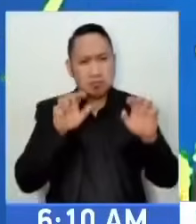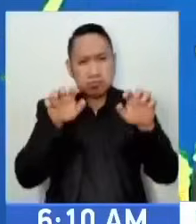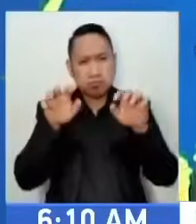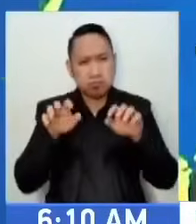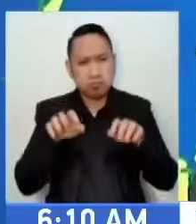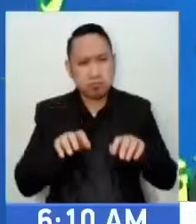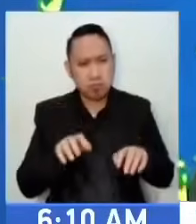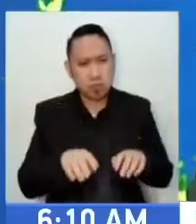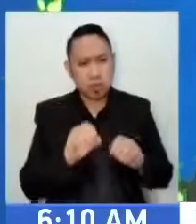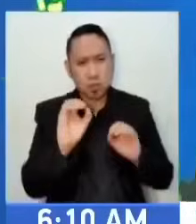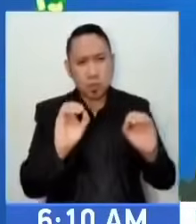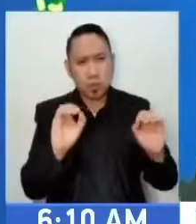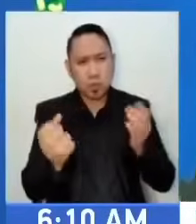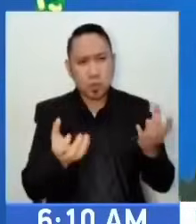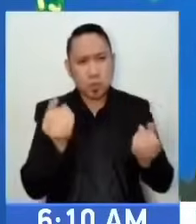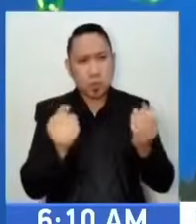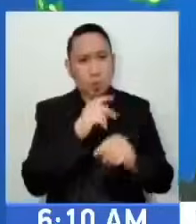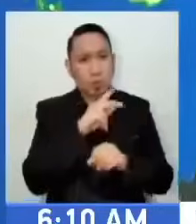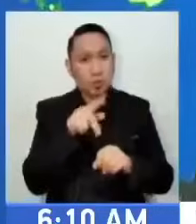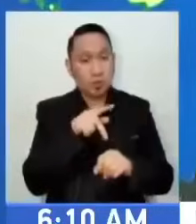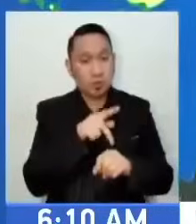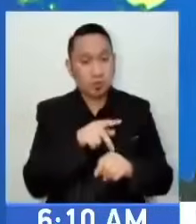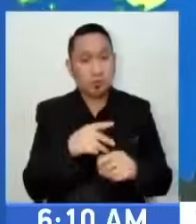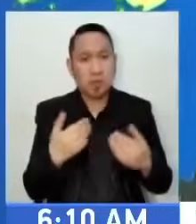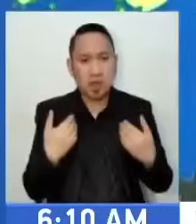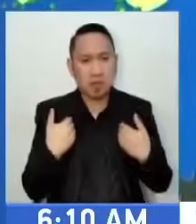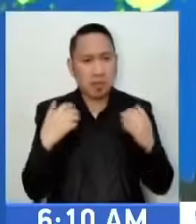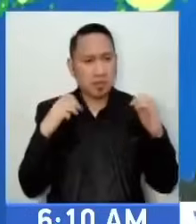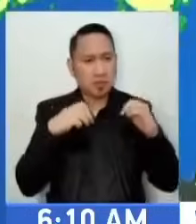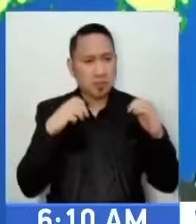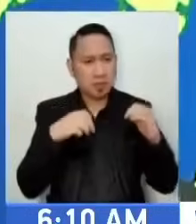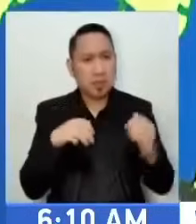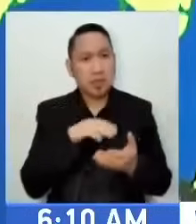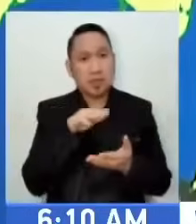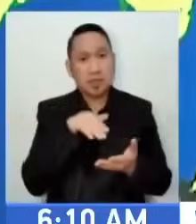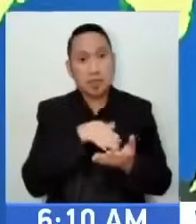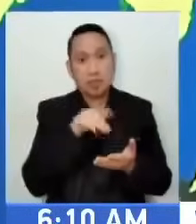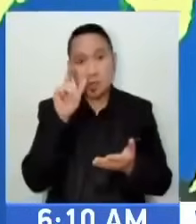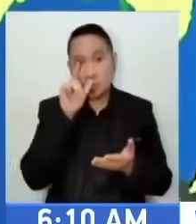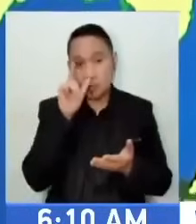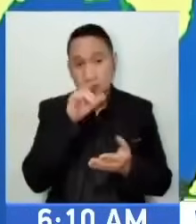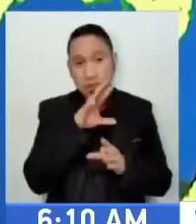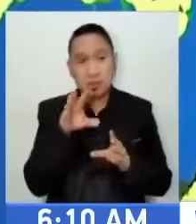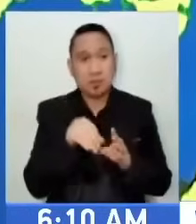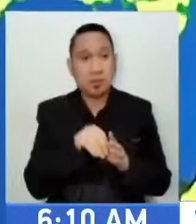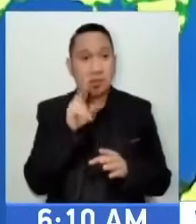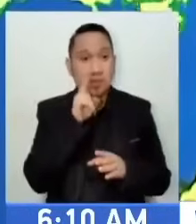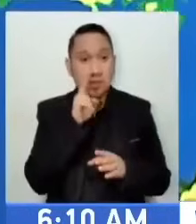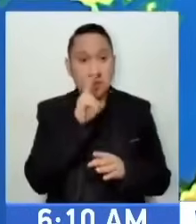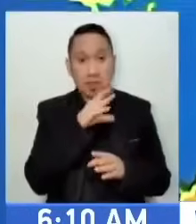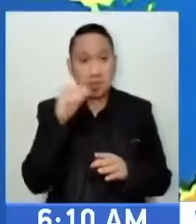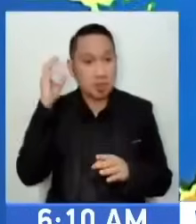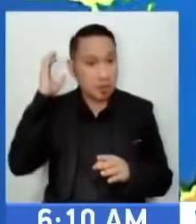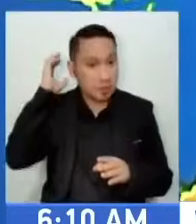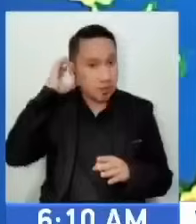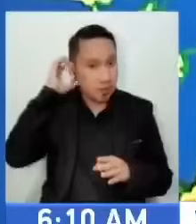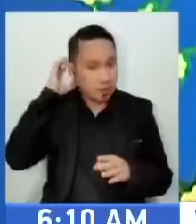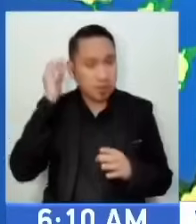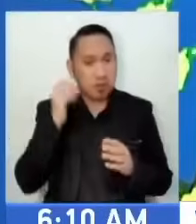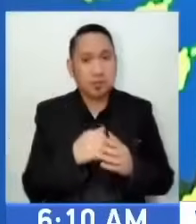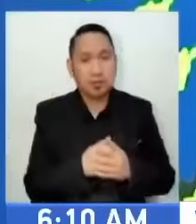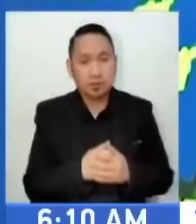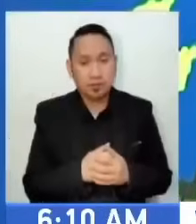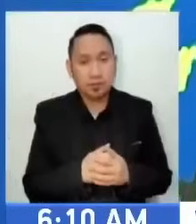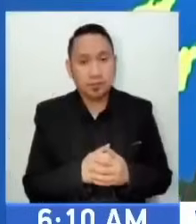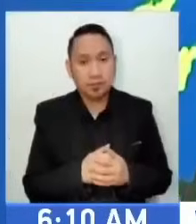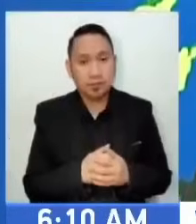ilang panig ng Central at Southern Luzon kasama po dyan ng Visayas at Mindanao. Base po yan sa rainfall forecast ng Metro Weather. Pagsapit